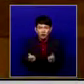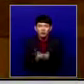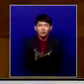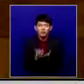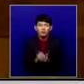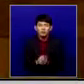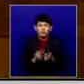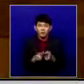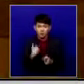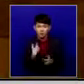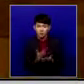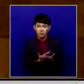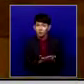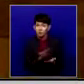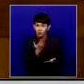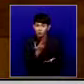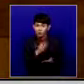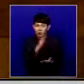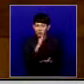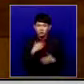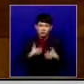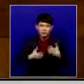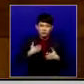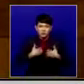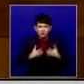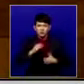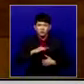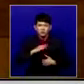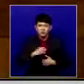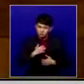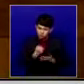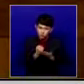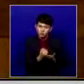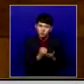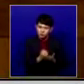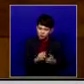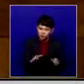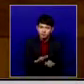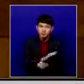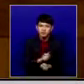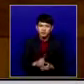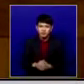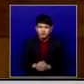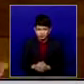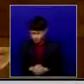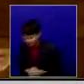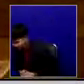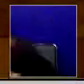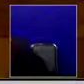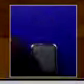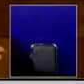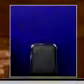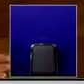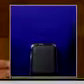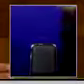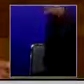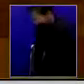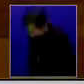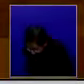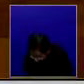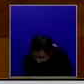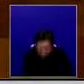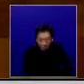เราก็ให้หลักการว่าถ้าใครเดือดร้อนเราก็จะช่วยเต็มที่แน่นอนที่สุดประเทศไทยไม่เคยมีเหตุการณ์อย่างนี้เกิด